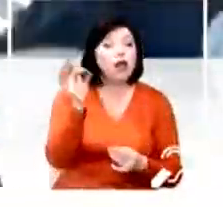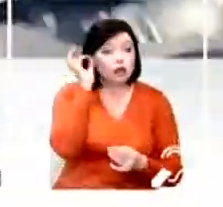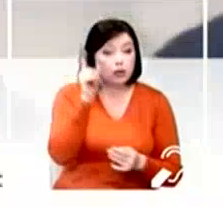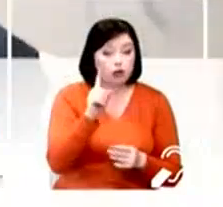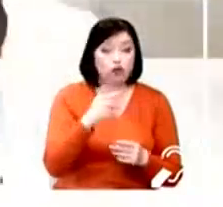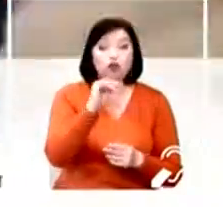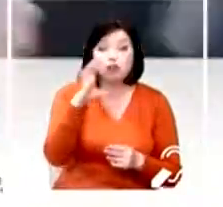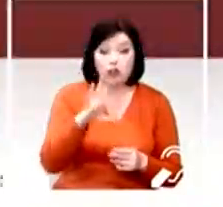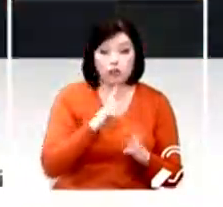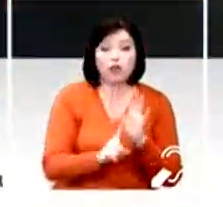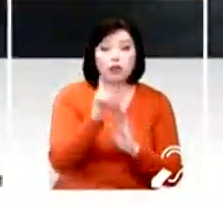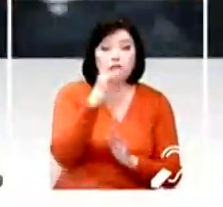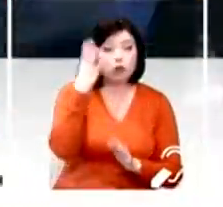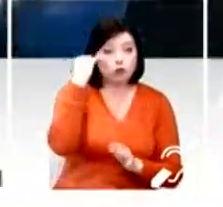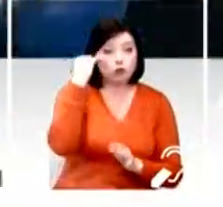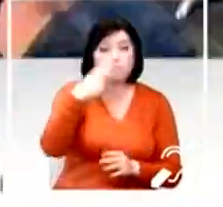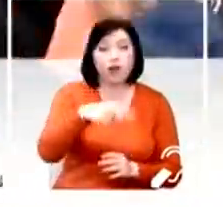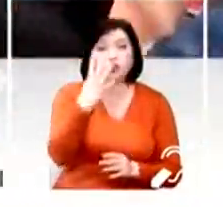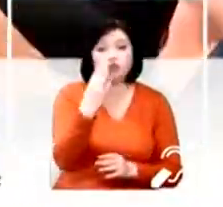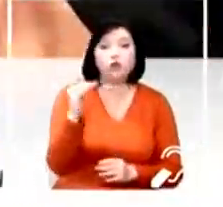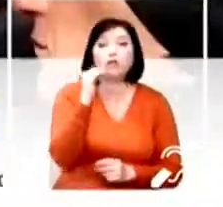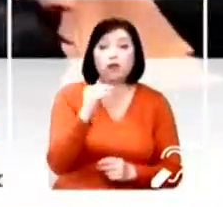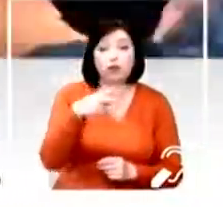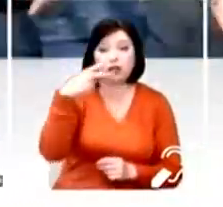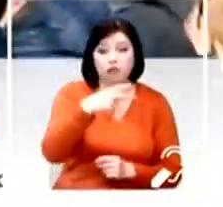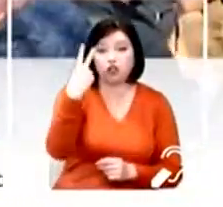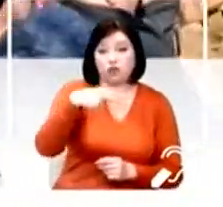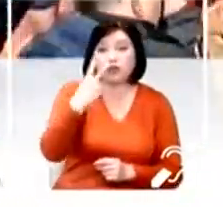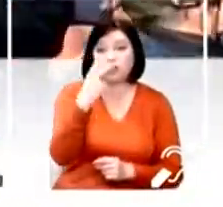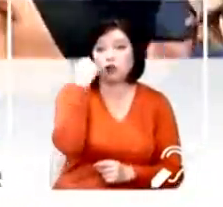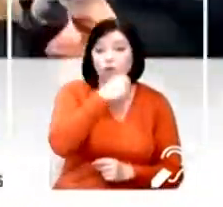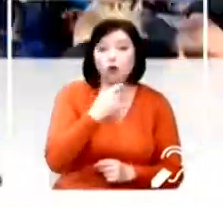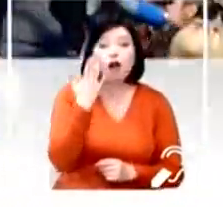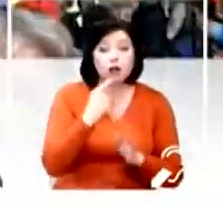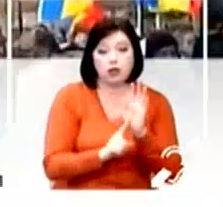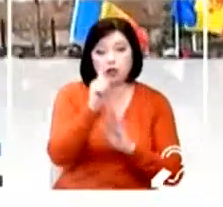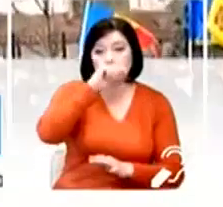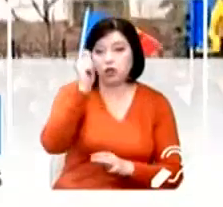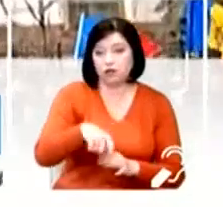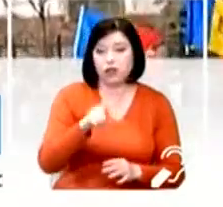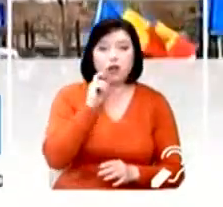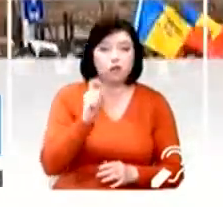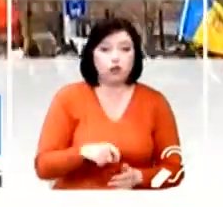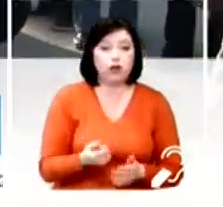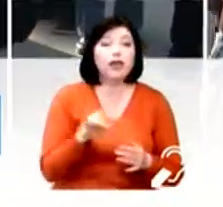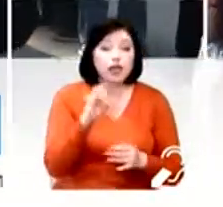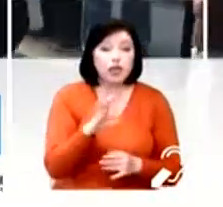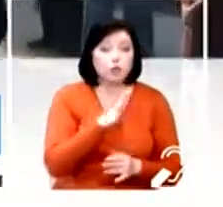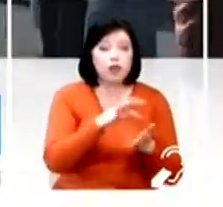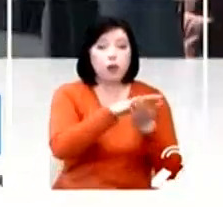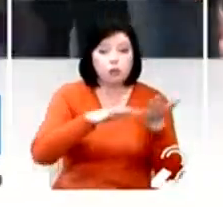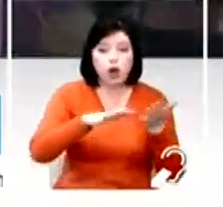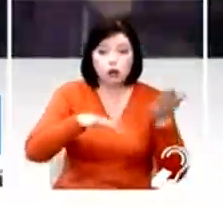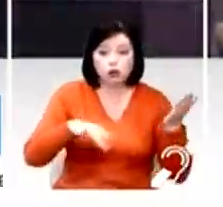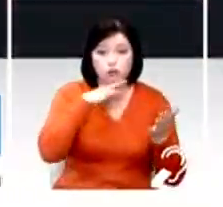a fost instituită în Republica Moldova pe 24 februarie 2022, odată cu izbucnirea războiului în Ucraina, și a fost